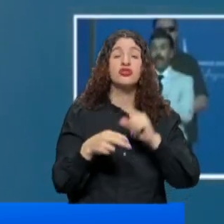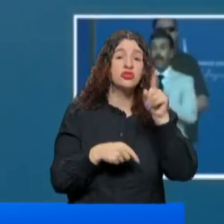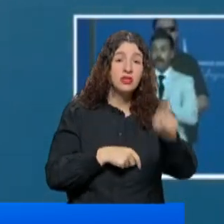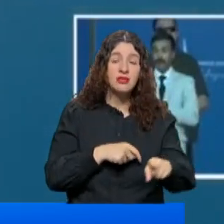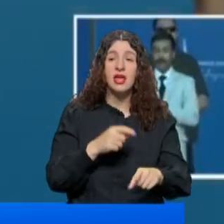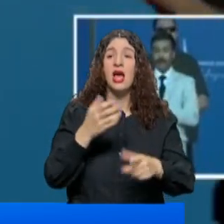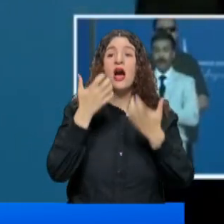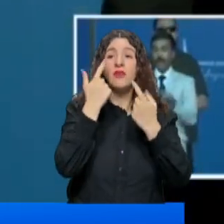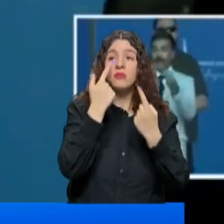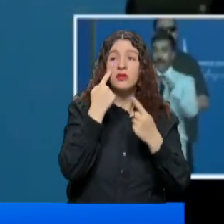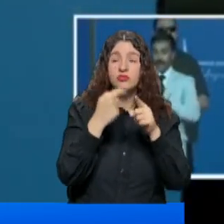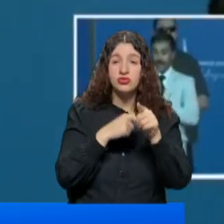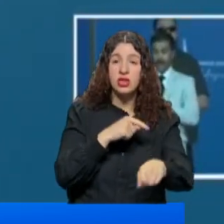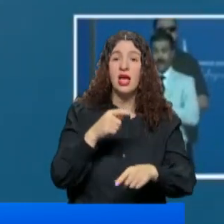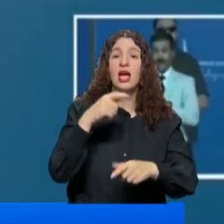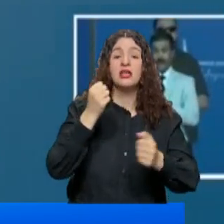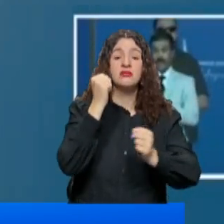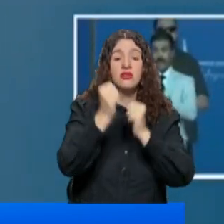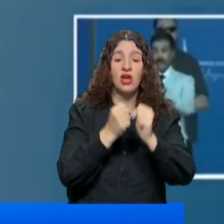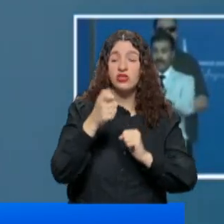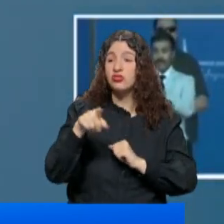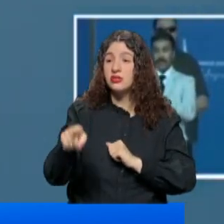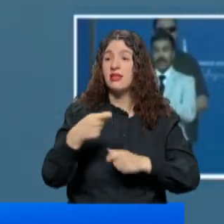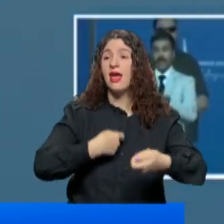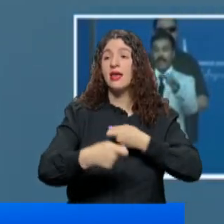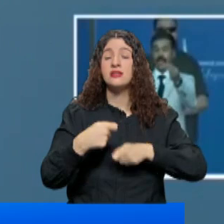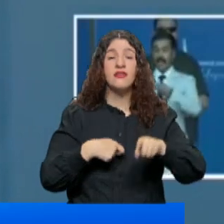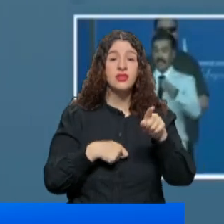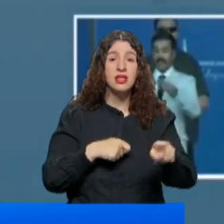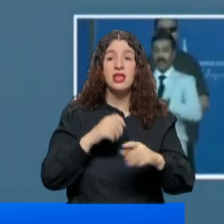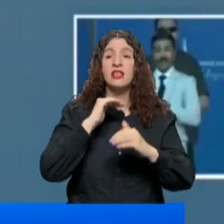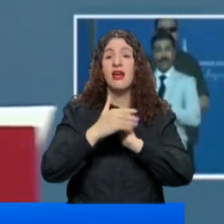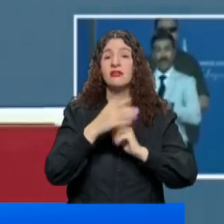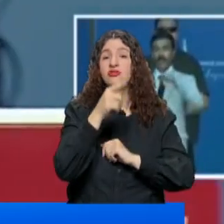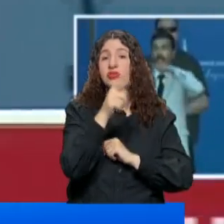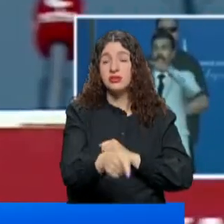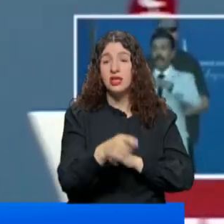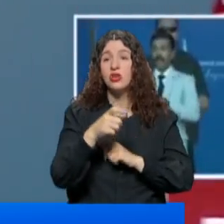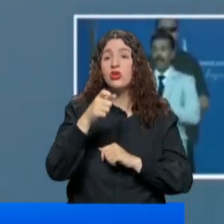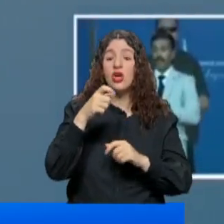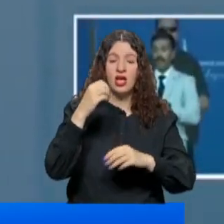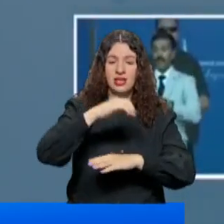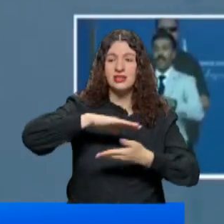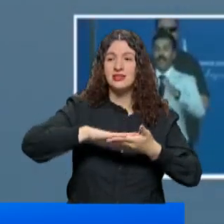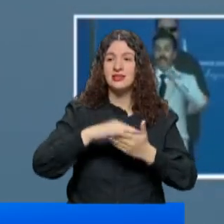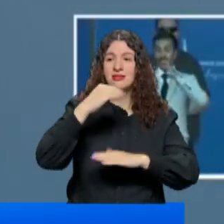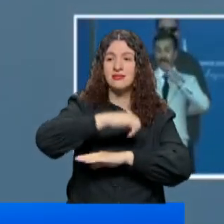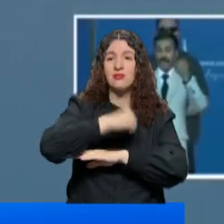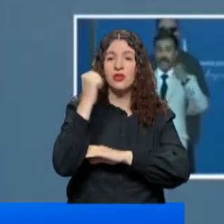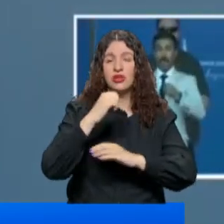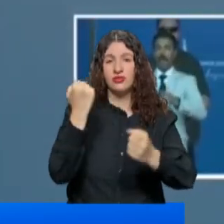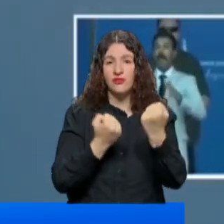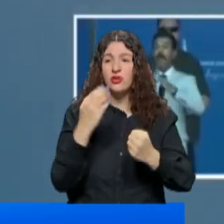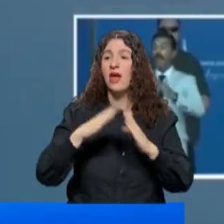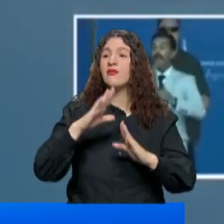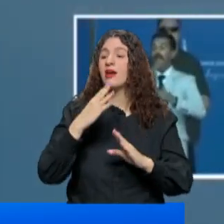balıkçısından, besicisinden, sanayicisinden, esnafından, taksicisinden, tır şoföründen, ev